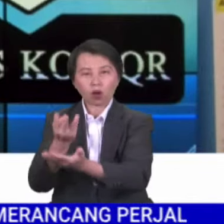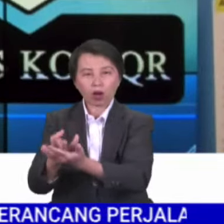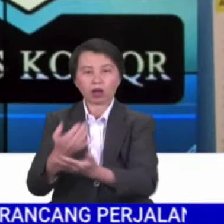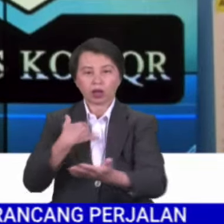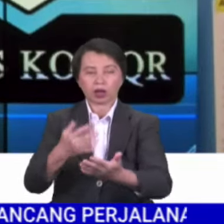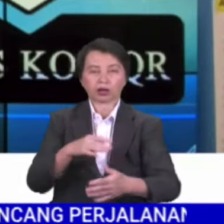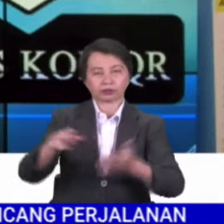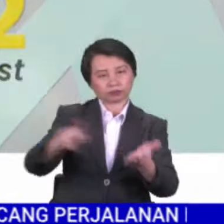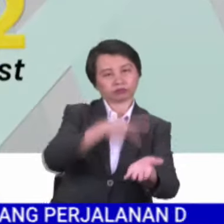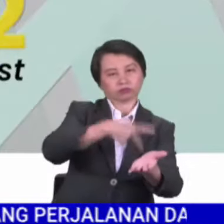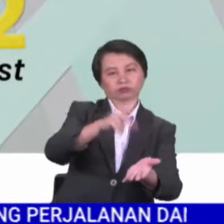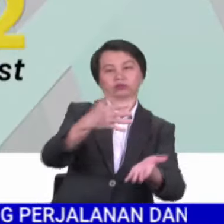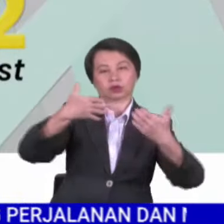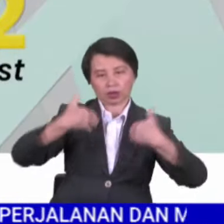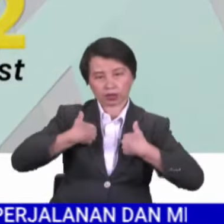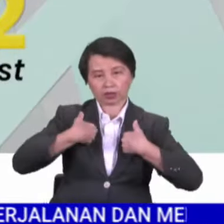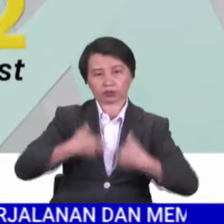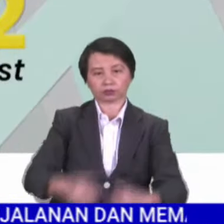persembahan kebudayaan.